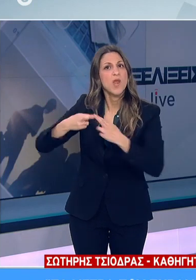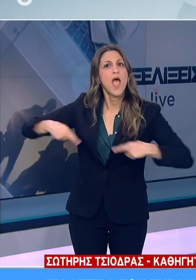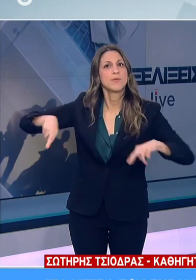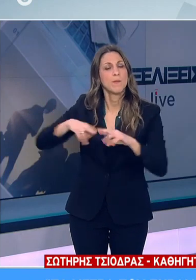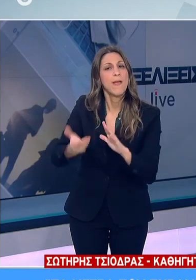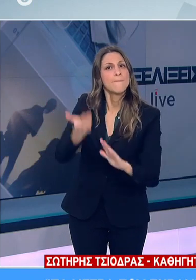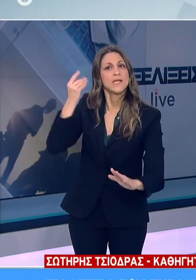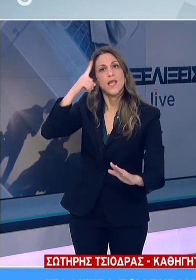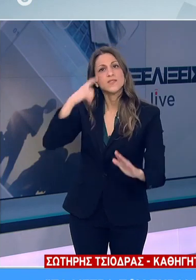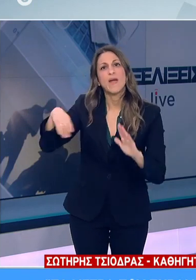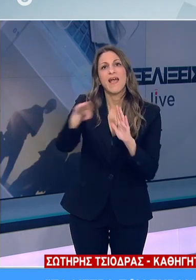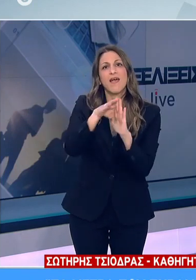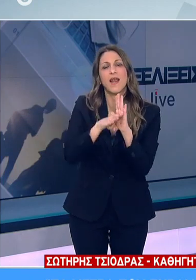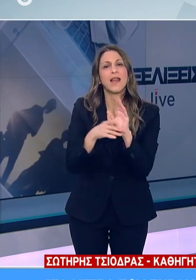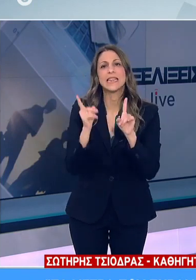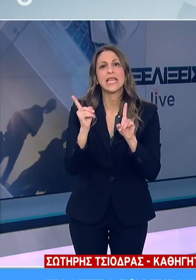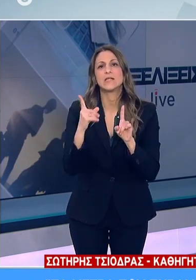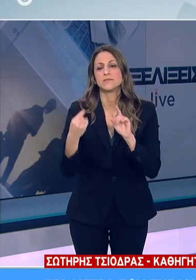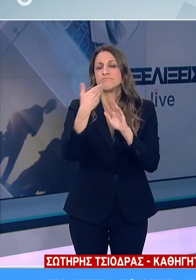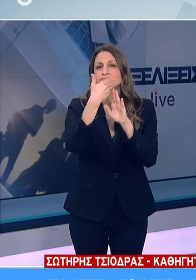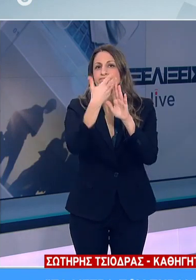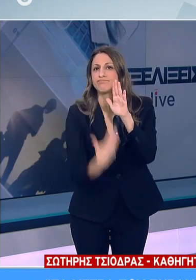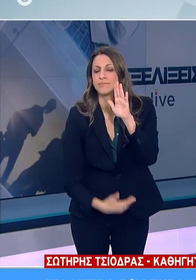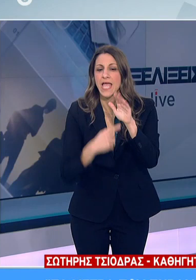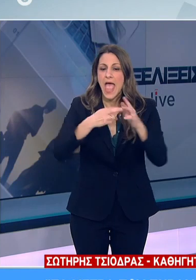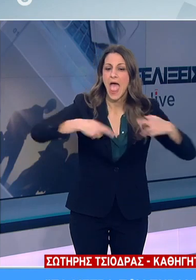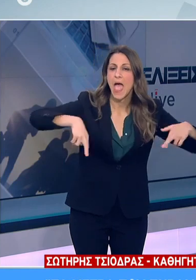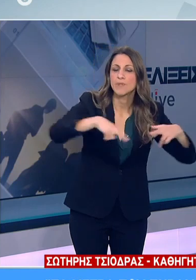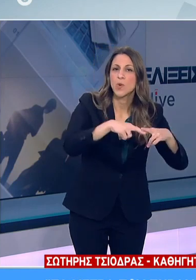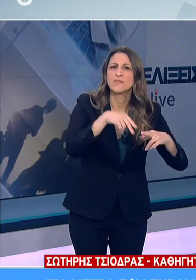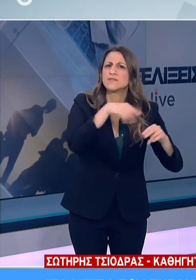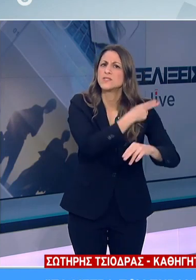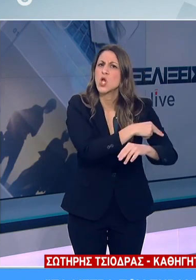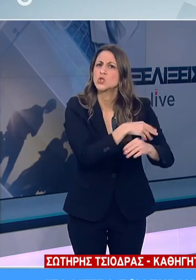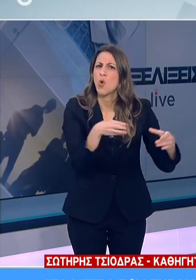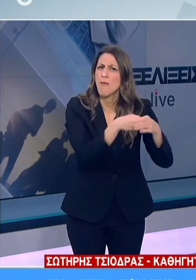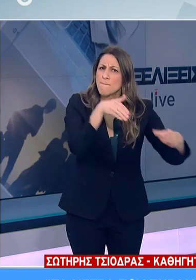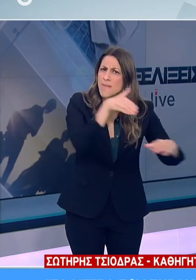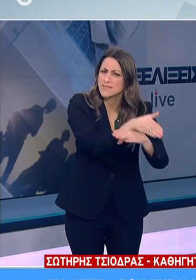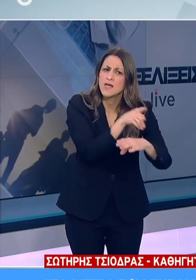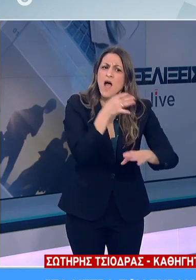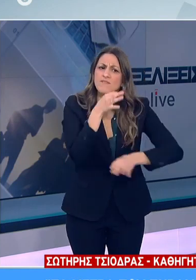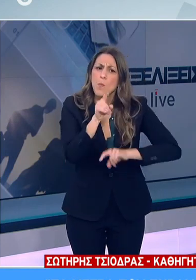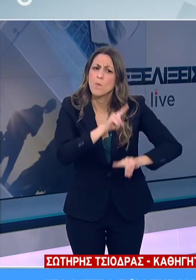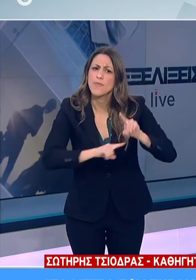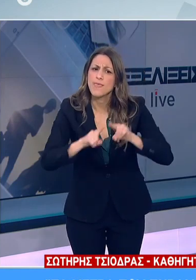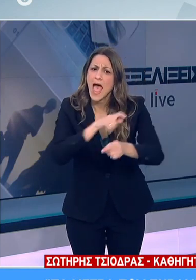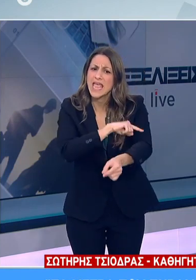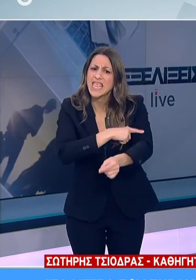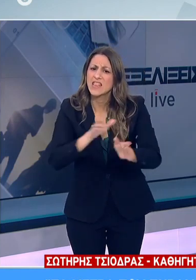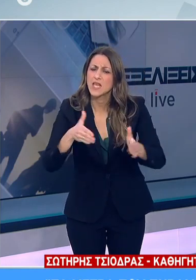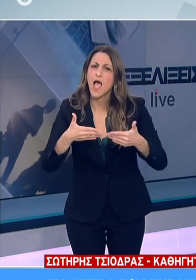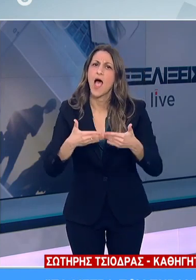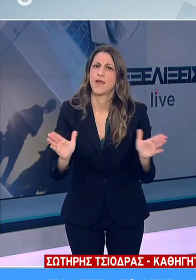κριτήρια ιεράρχησης, τα οποία θα αξιολογούν οι Επιτροπές Νοσοκομειακών Λοιμόξεων σε συνεργασία με την ιατρική υπηρεσία του νοσοκομείου, με